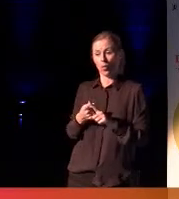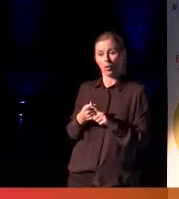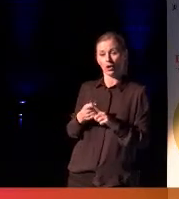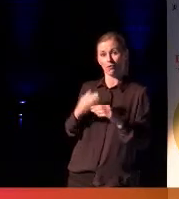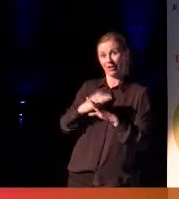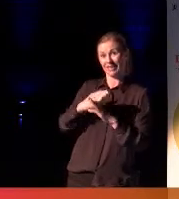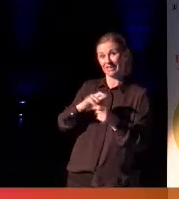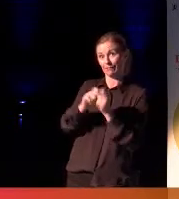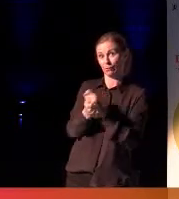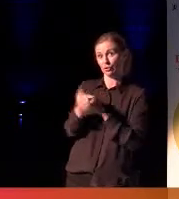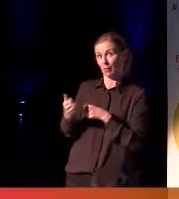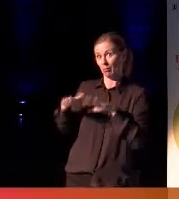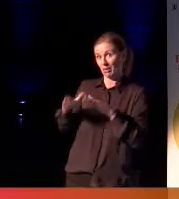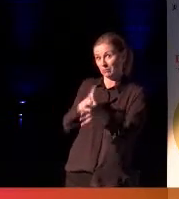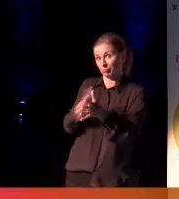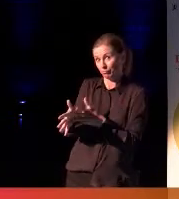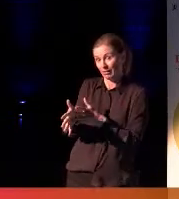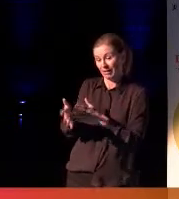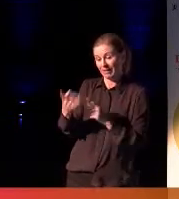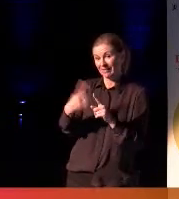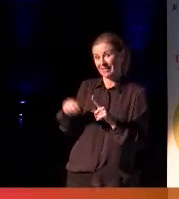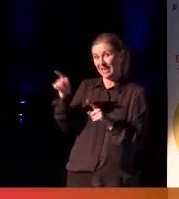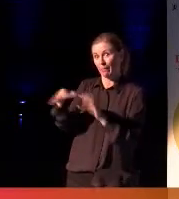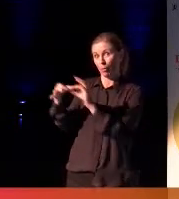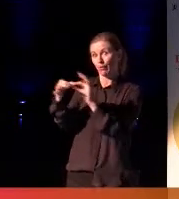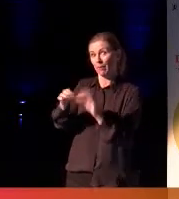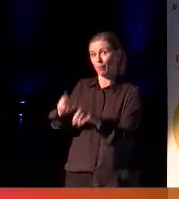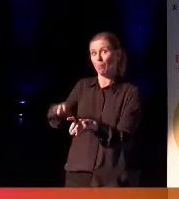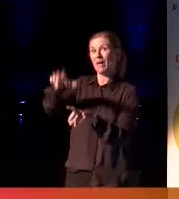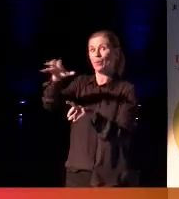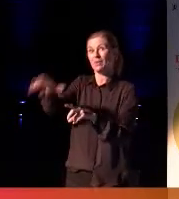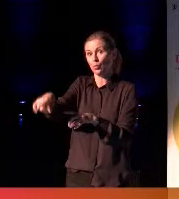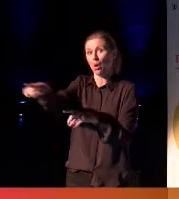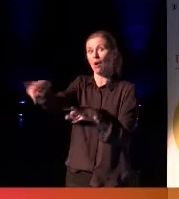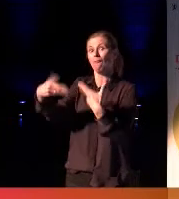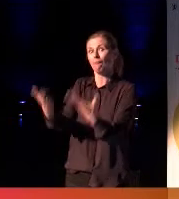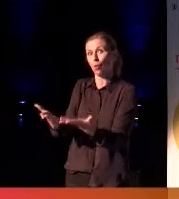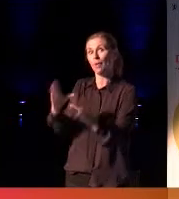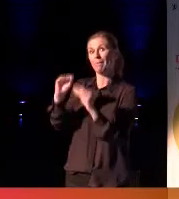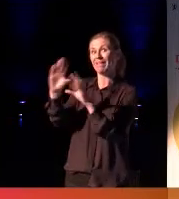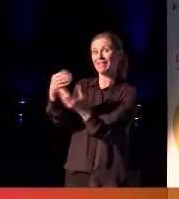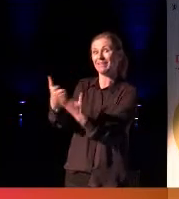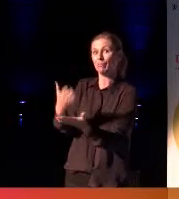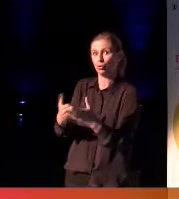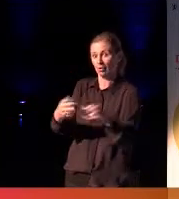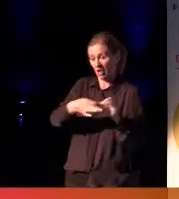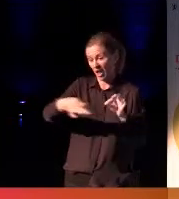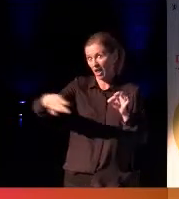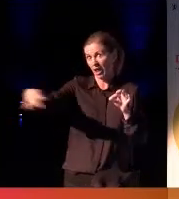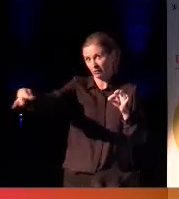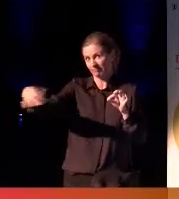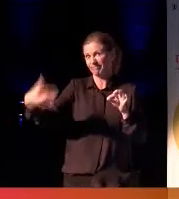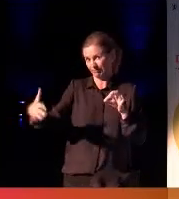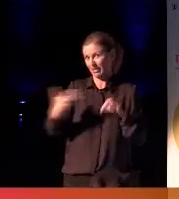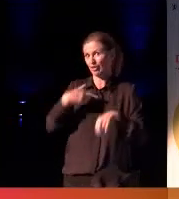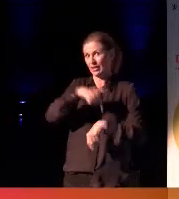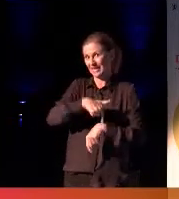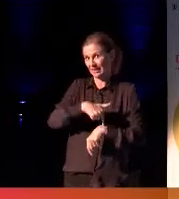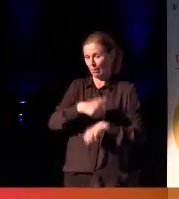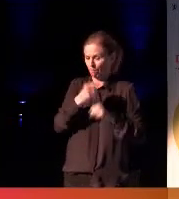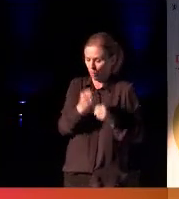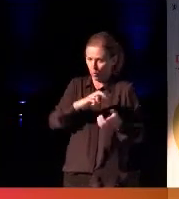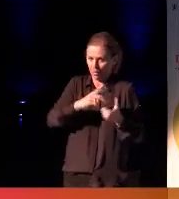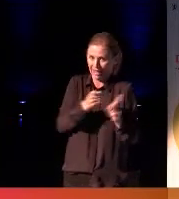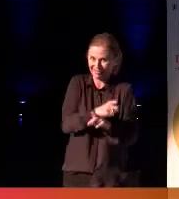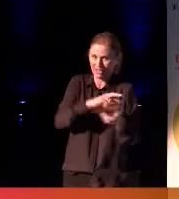kvalitetsreformen som skal på plass, til at hun pårørende på Maurtua faktisk kanskje får et bedre tilbud, det tar tid. Det systemer som skal endres,